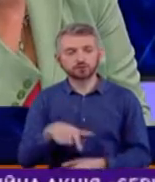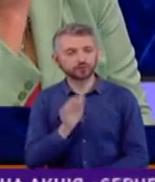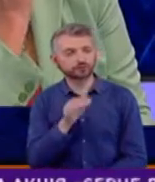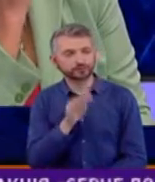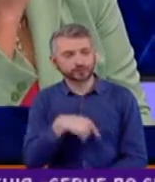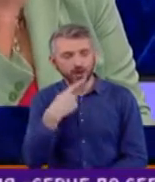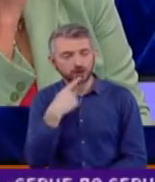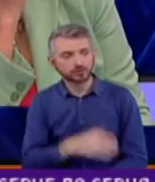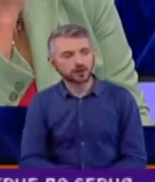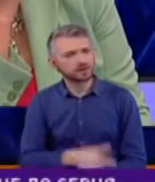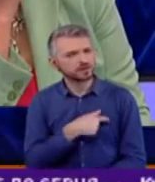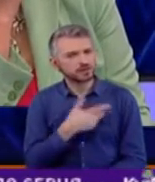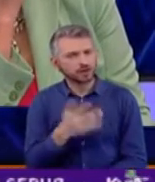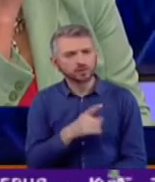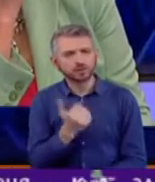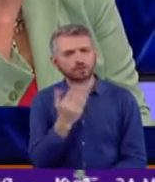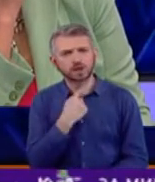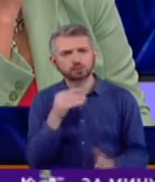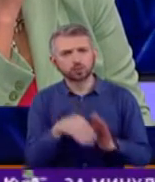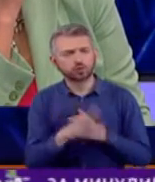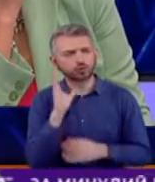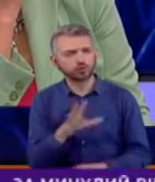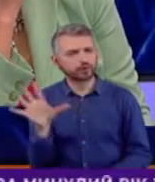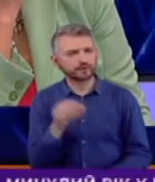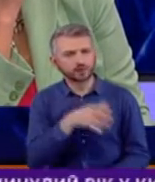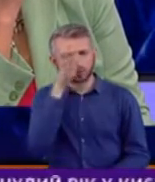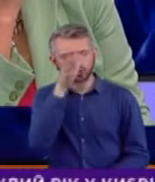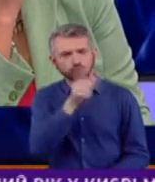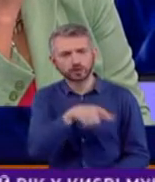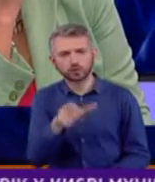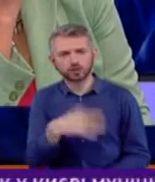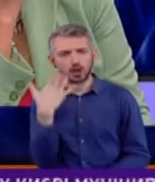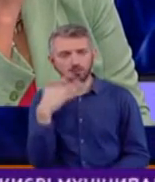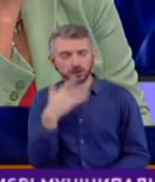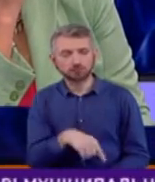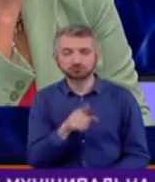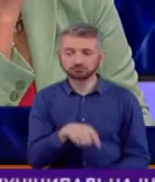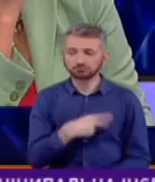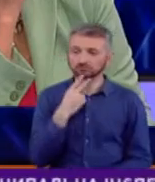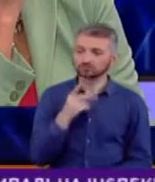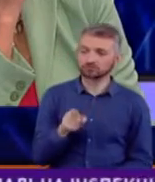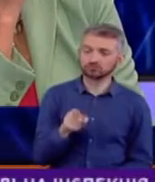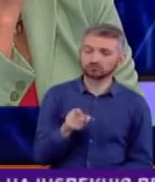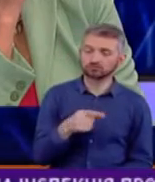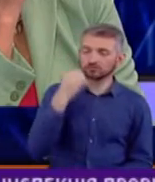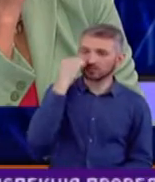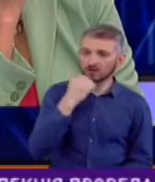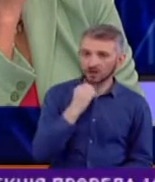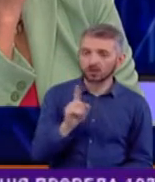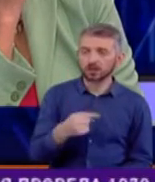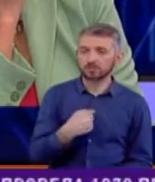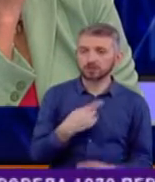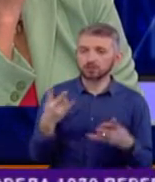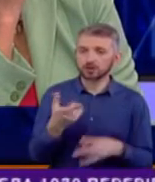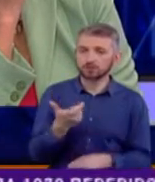каже: «Сенатори, за вас проголосують всі розумні люди Америки». А той на нього гляне і сказав: «Дякую, але мені